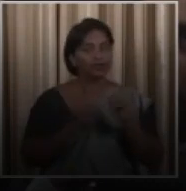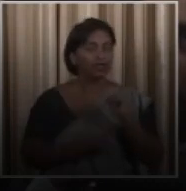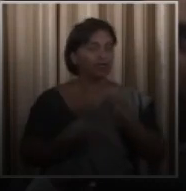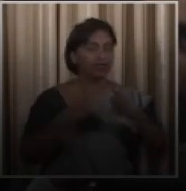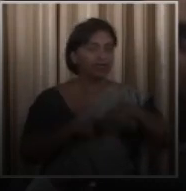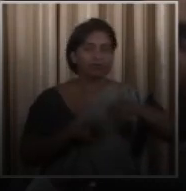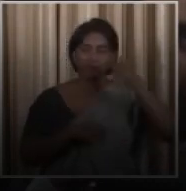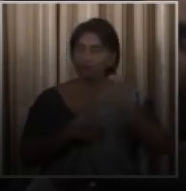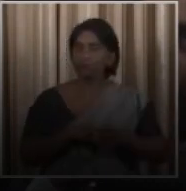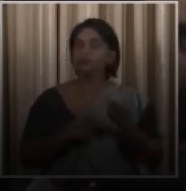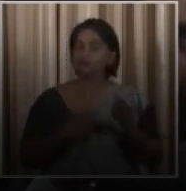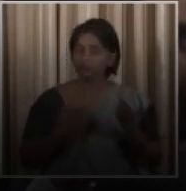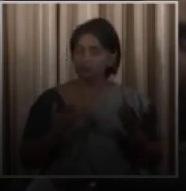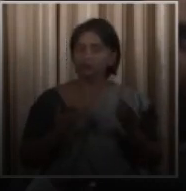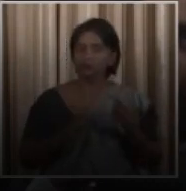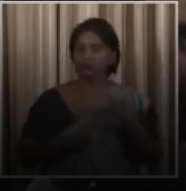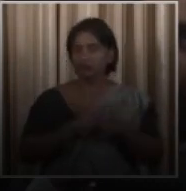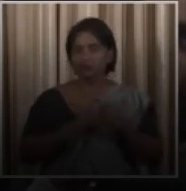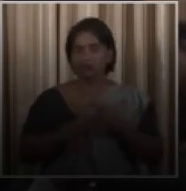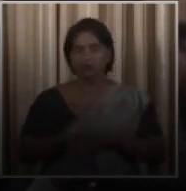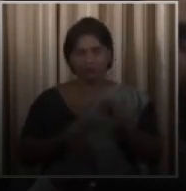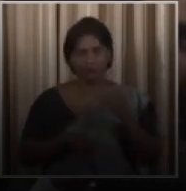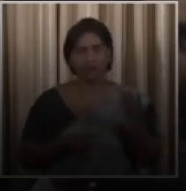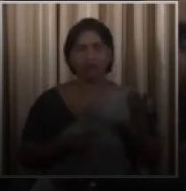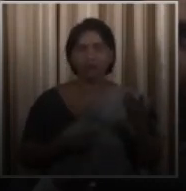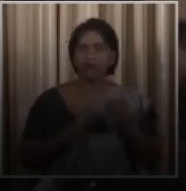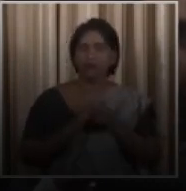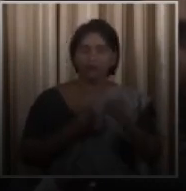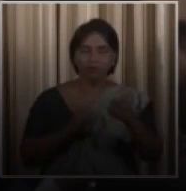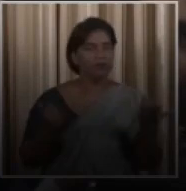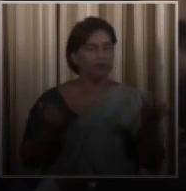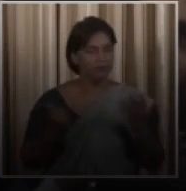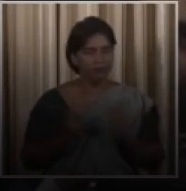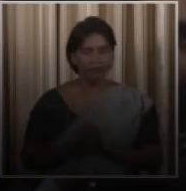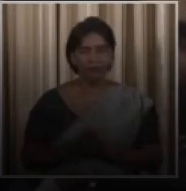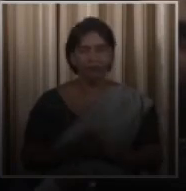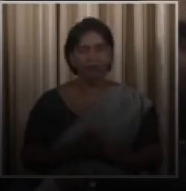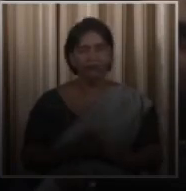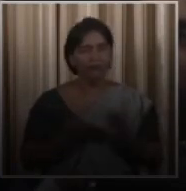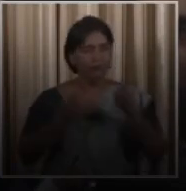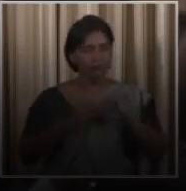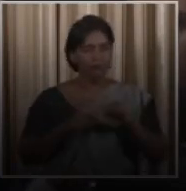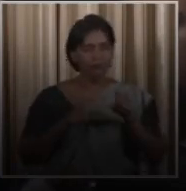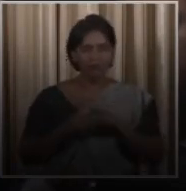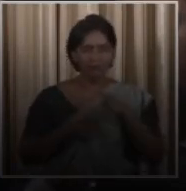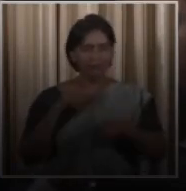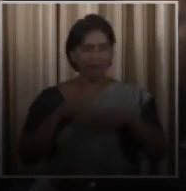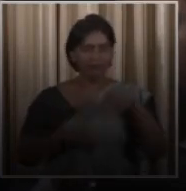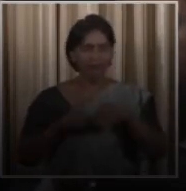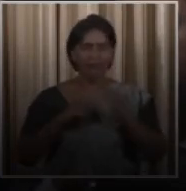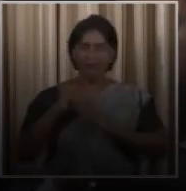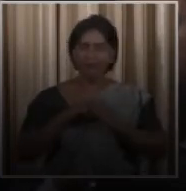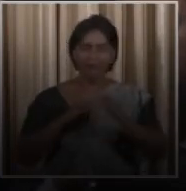පාර්ලිමේන්තු එකඟතාවයක් ආපු නිසා රටේ ආවාසනාවට වෙන්න ඇති ඒක කරගන්නට බැරි වුණා. ඊළඟට මේ මැතිවරණ